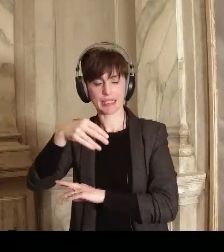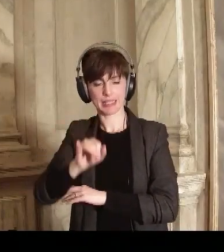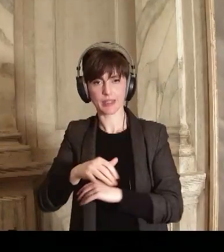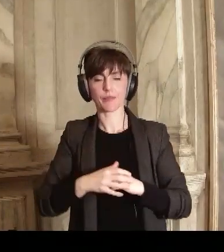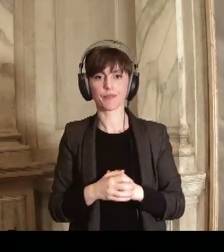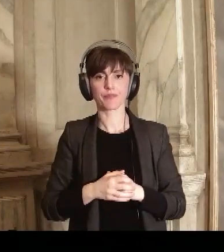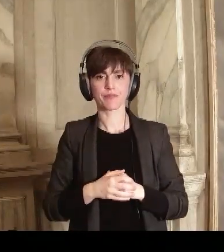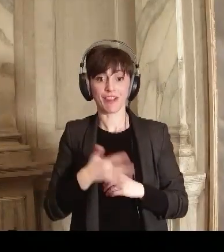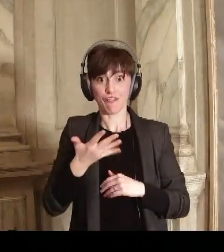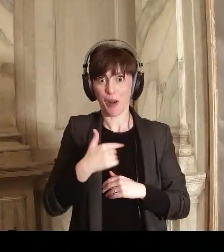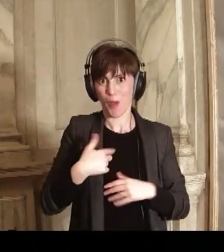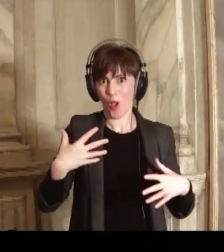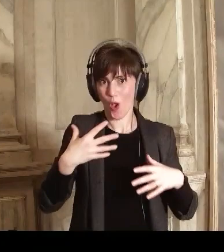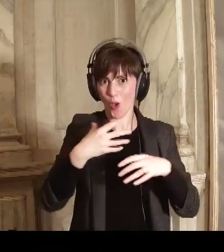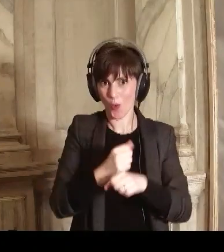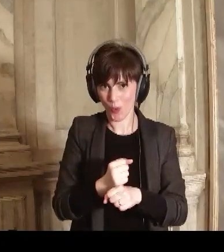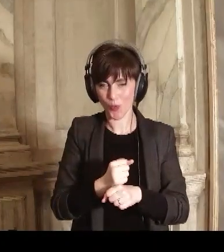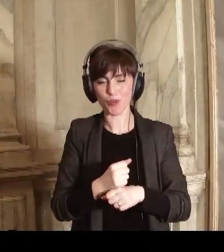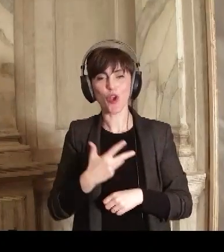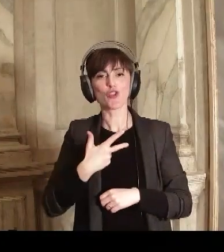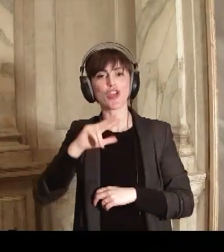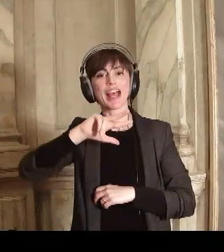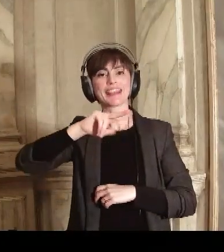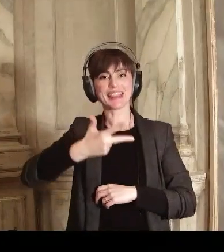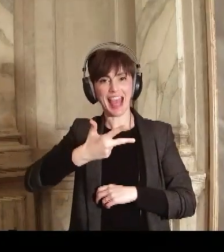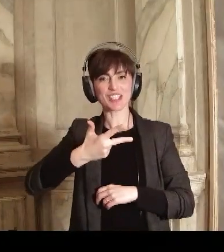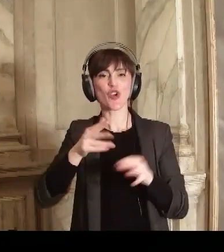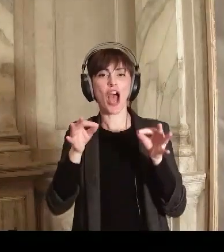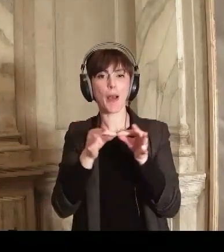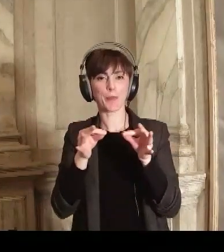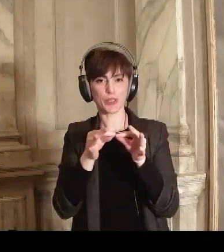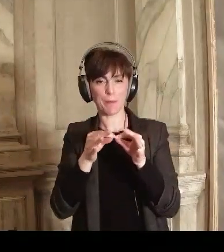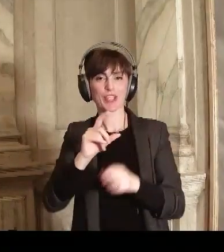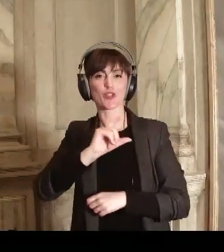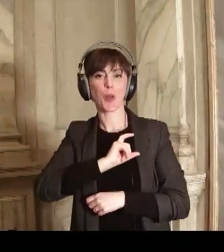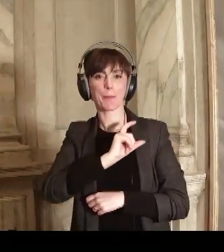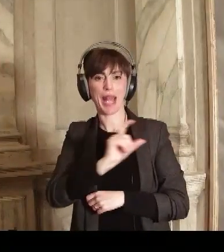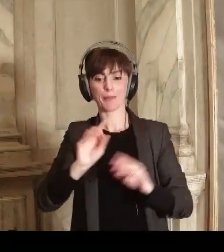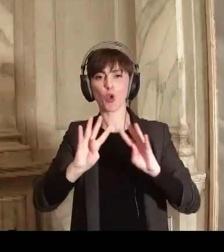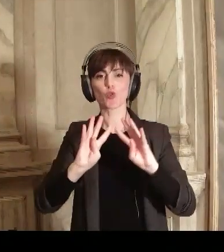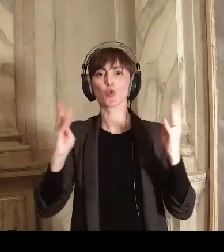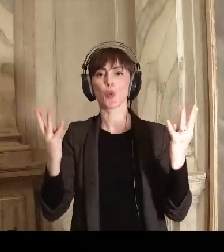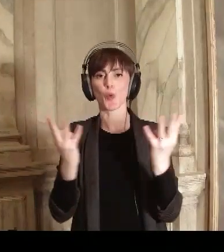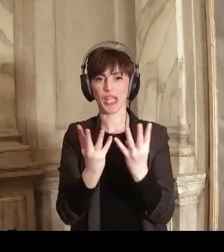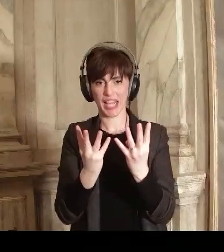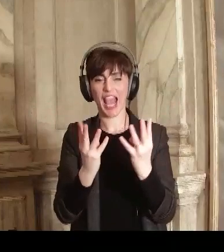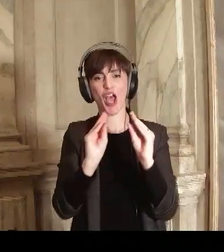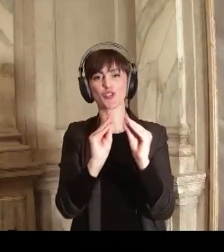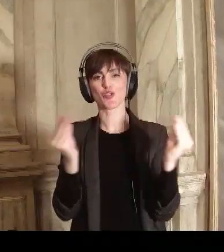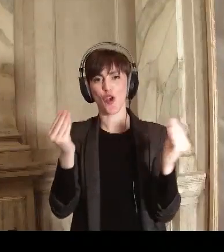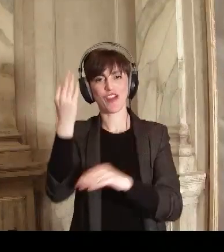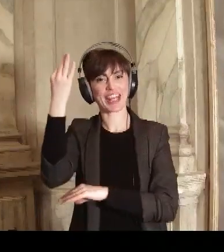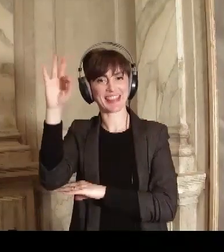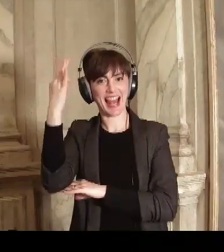edizione del premio della giuria degli studenti dei conservatori italiani, dove un gruppo di studenti under 25